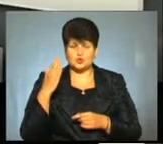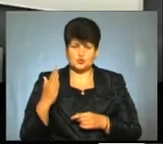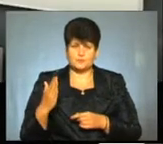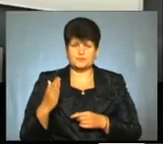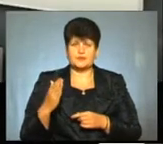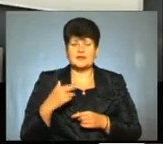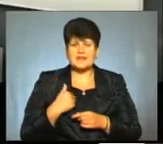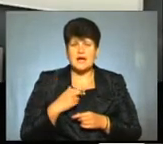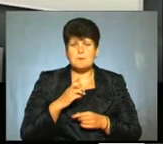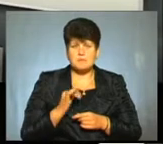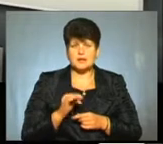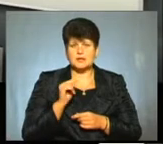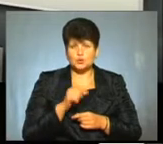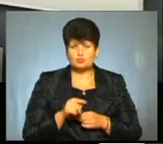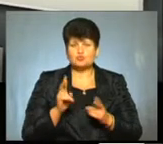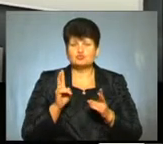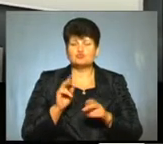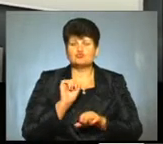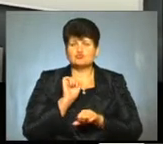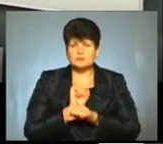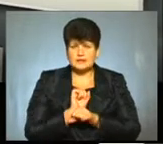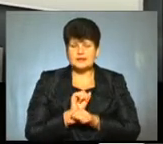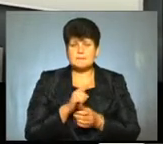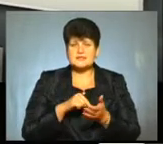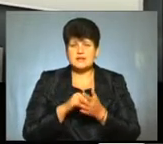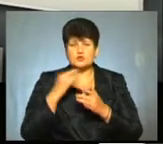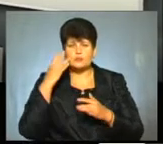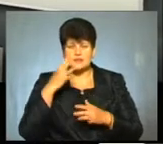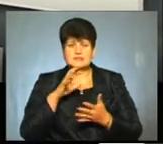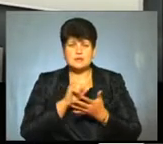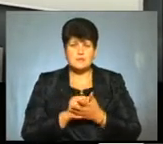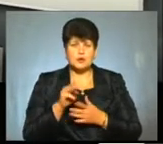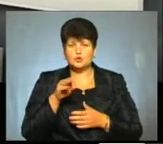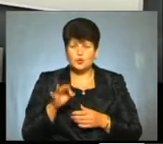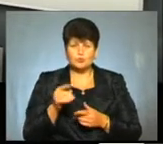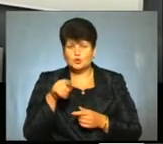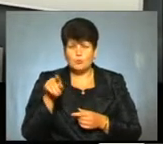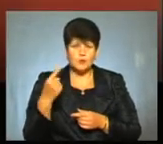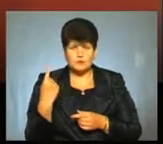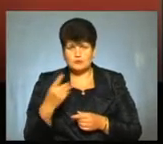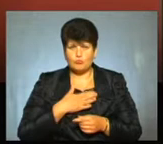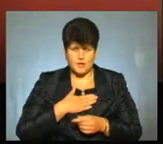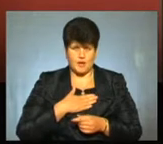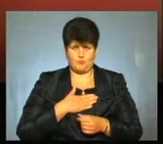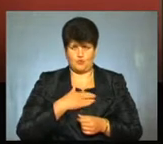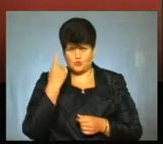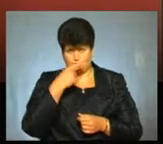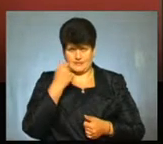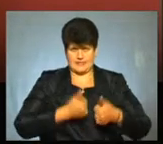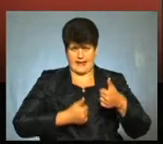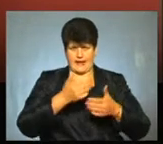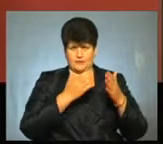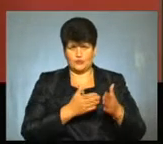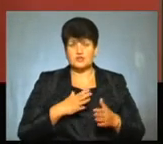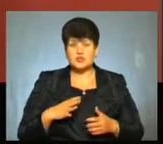голосують. Тому я би на тому зупинилася, але містечко Мрій це займає просто топ номер один в моєму особистому рейтингу, і я